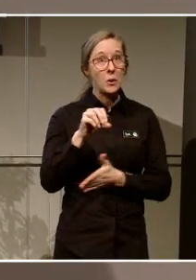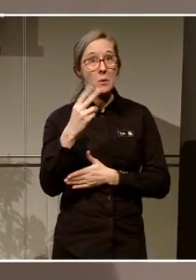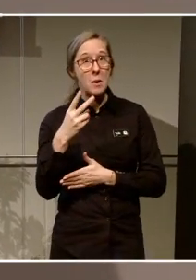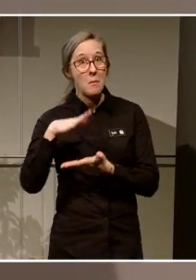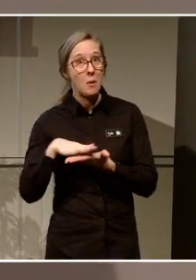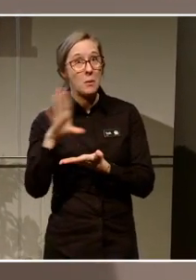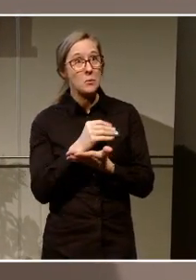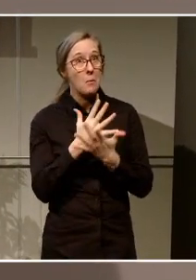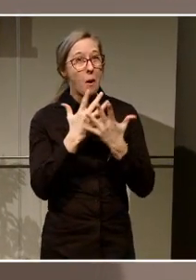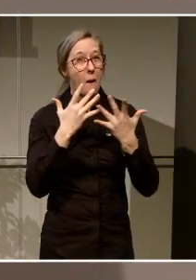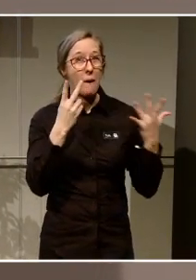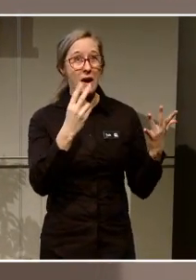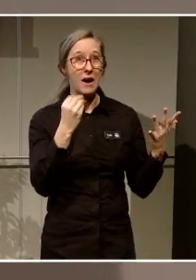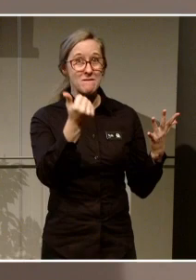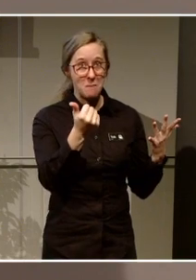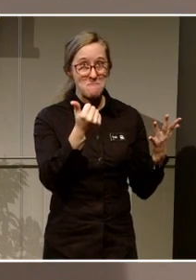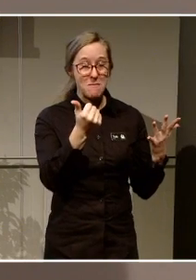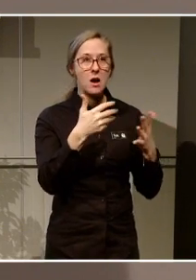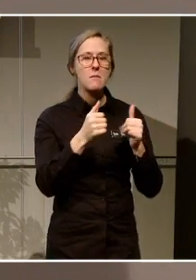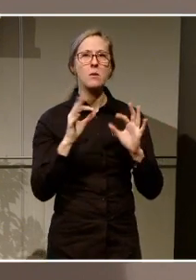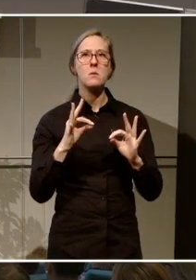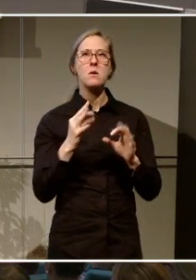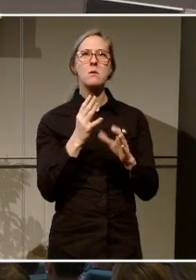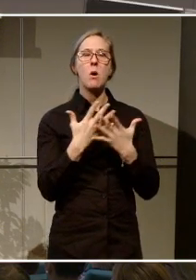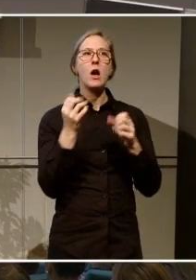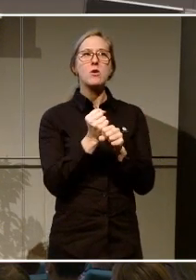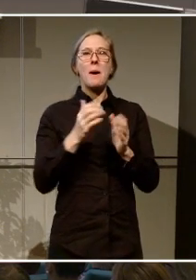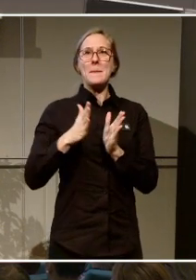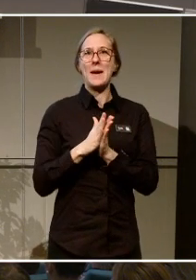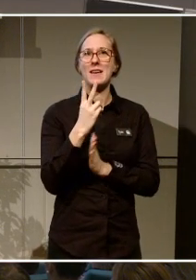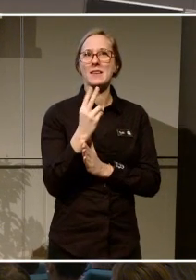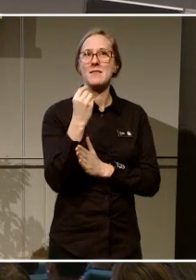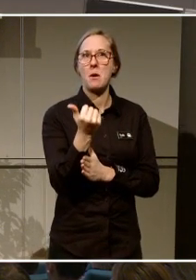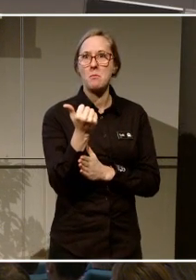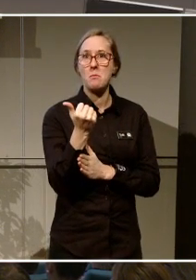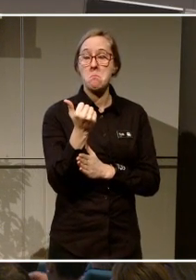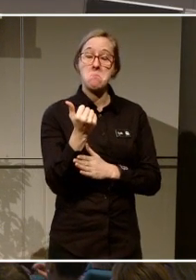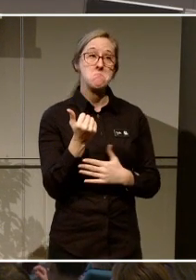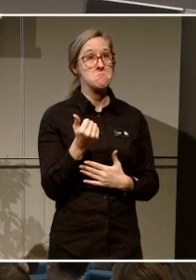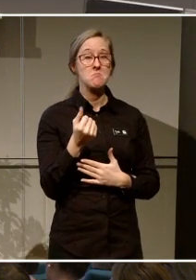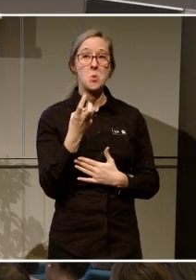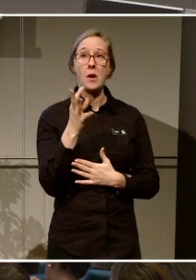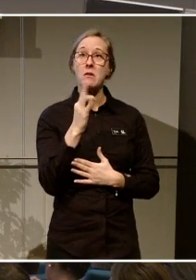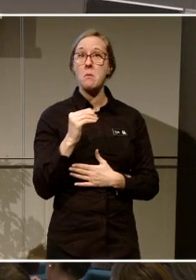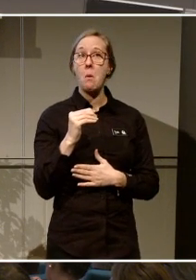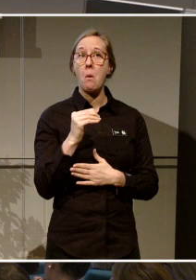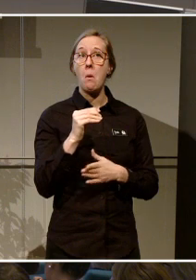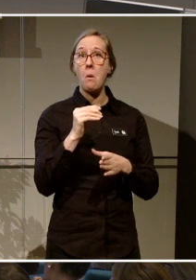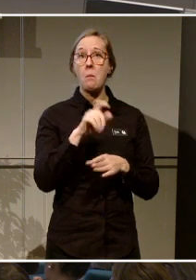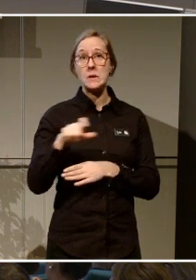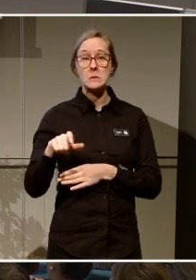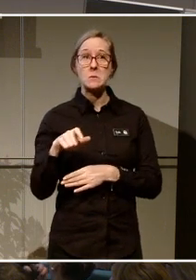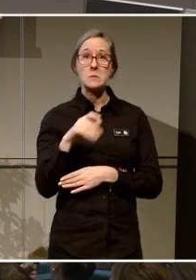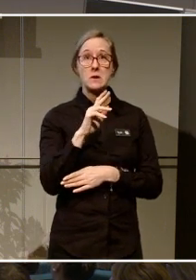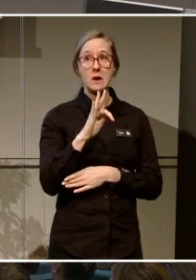många tror ni jobbar med VAB på Försäkringskassan idag? Det är en handfull personer som